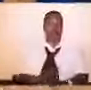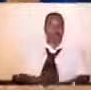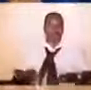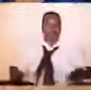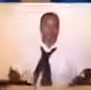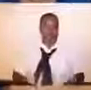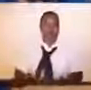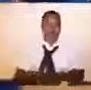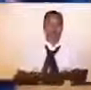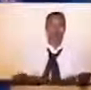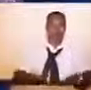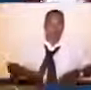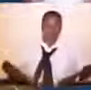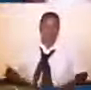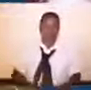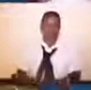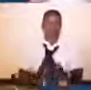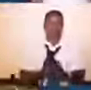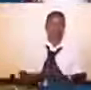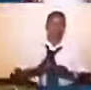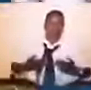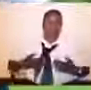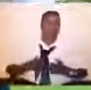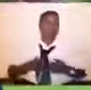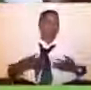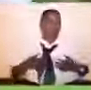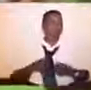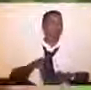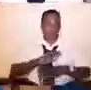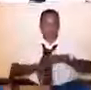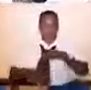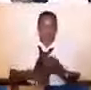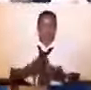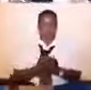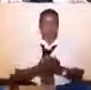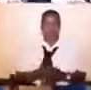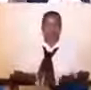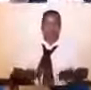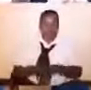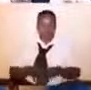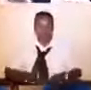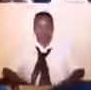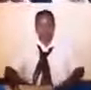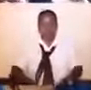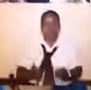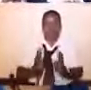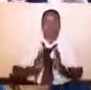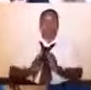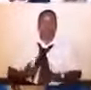Gafilia mwambi katata, gachibinda wana mashonse, efyo no mweo